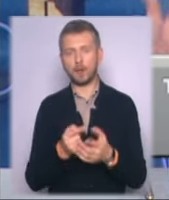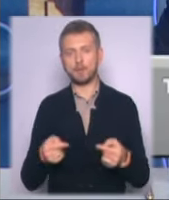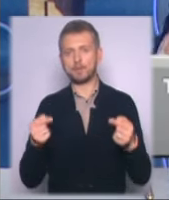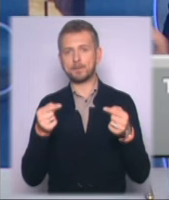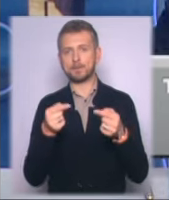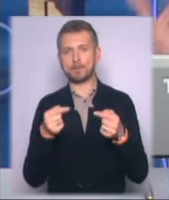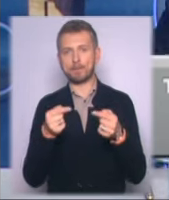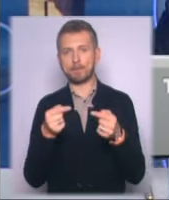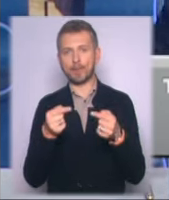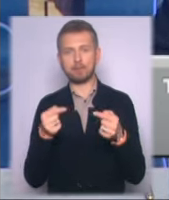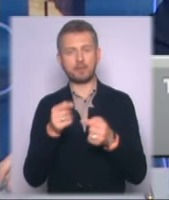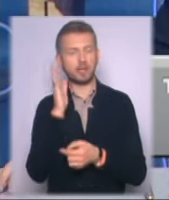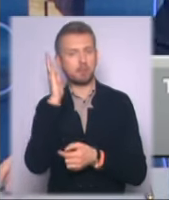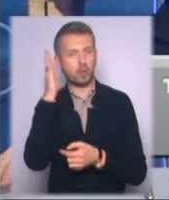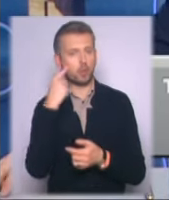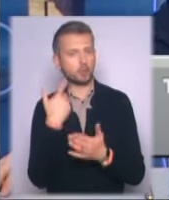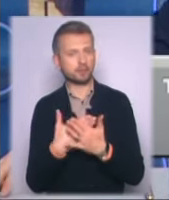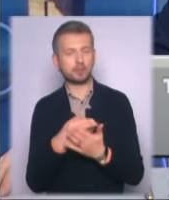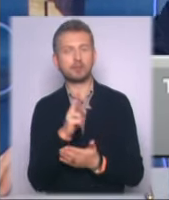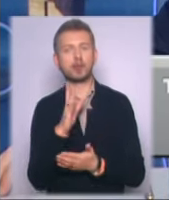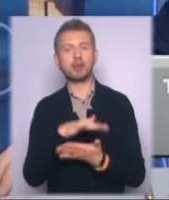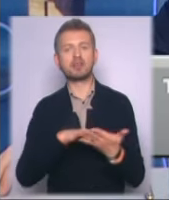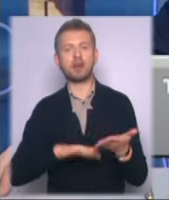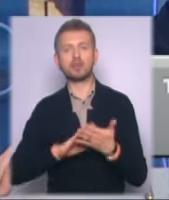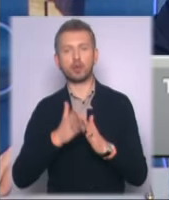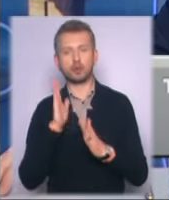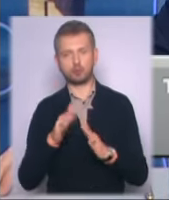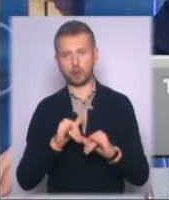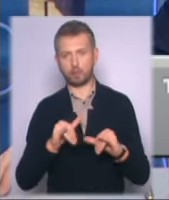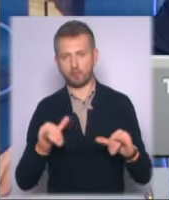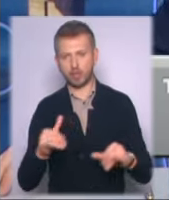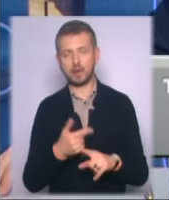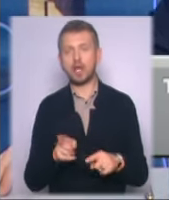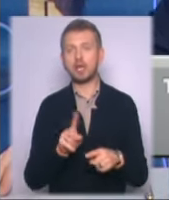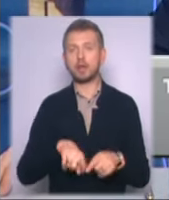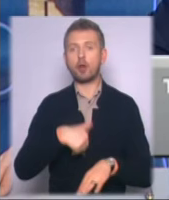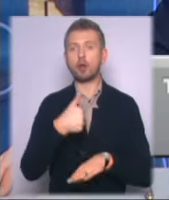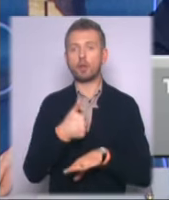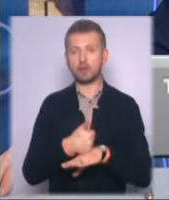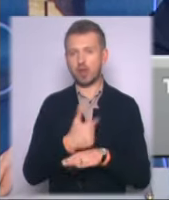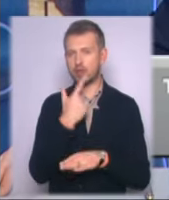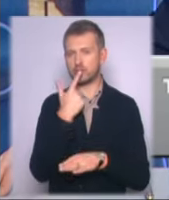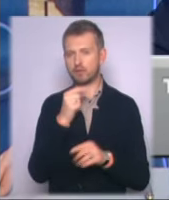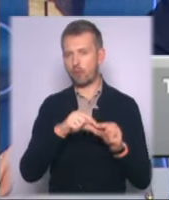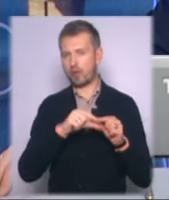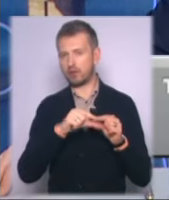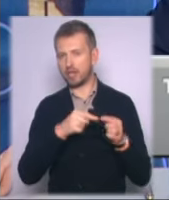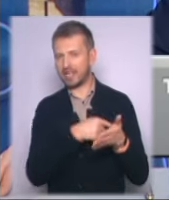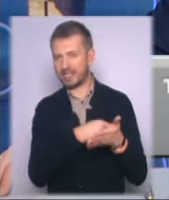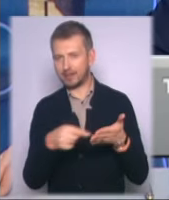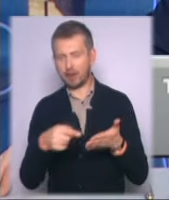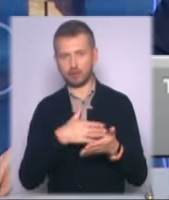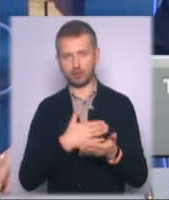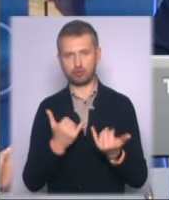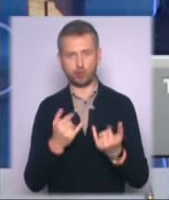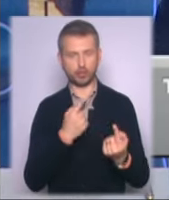такий прогнозний варіант, як же далі ситуація може розгортатися. Тобто це головна червона стрічка, червона лінія нашої